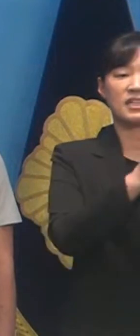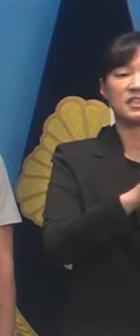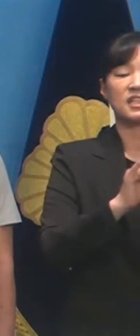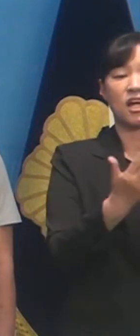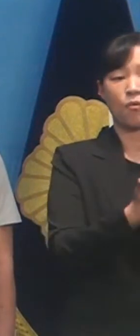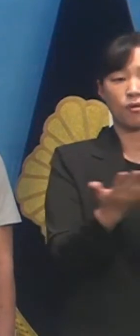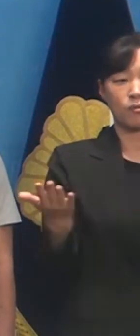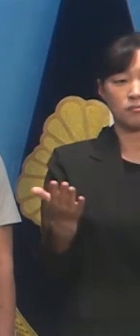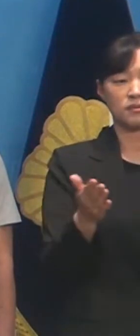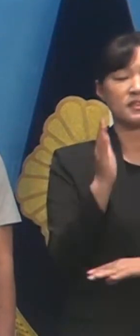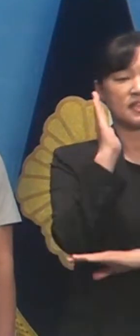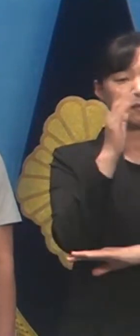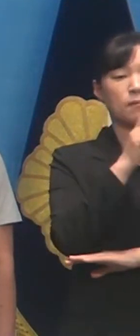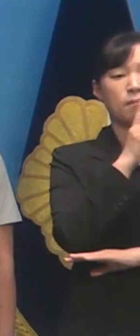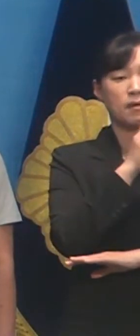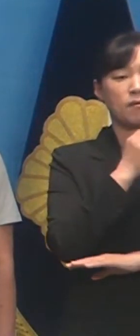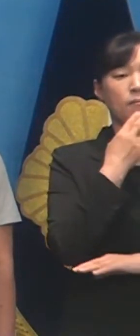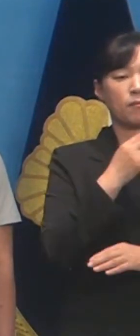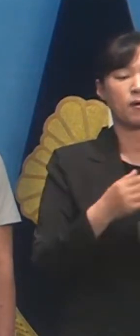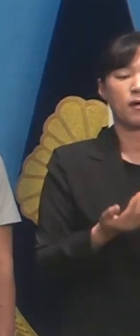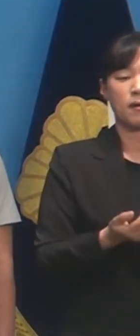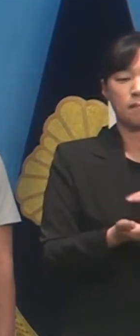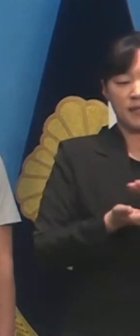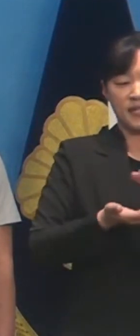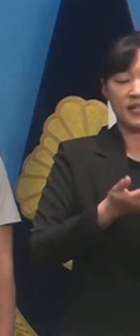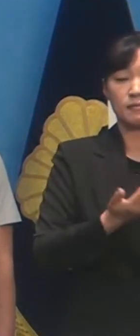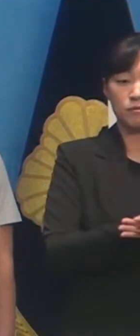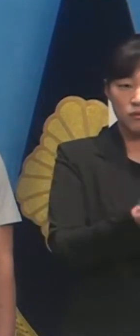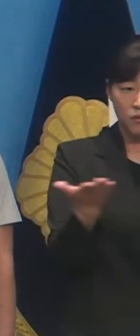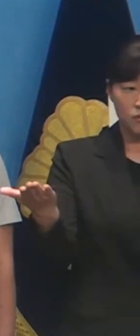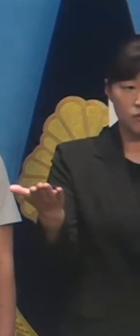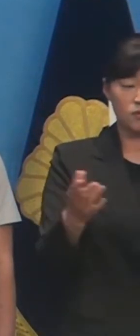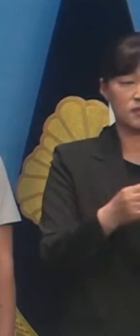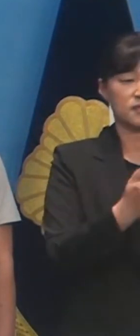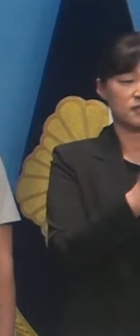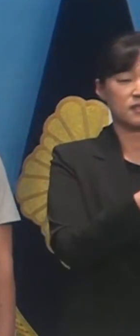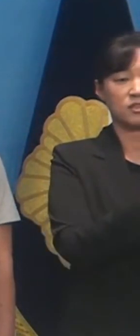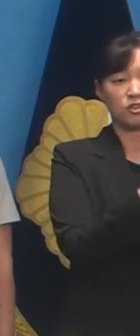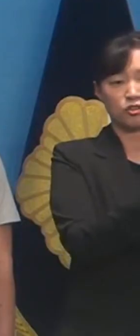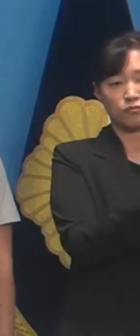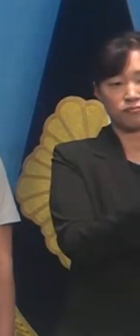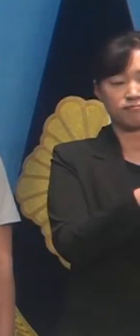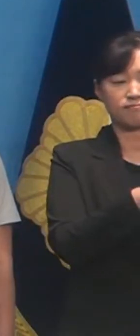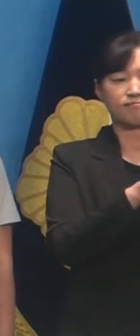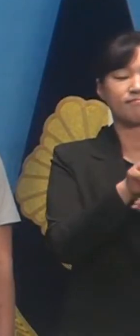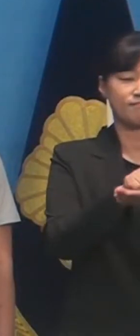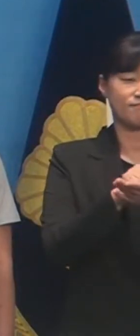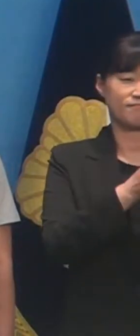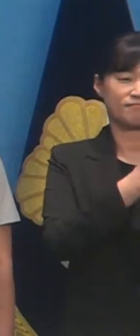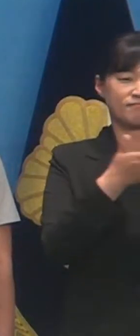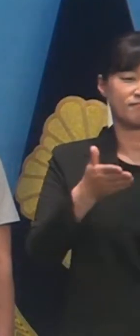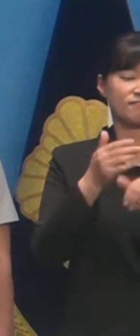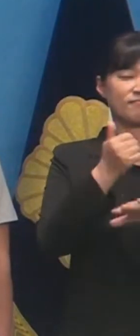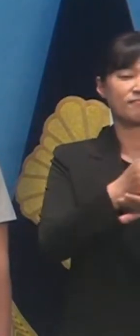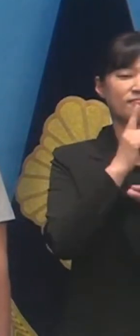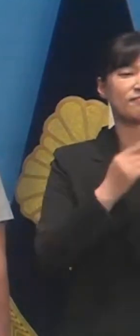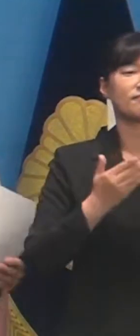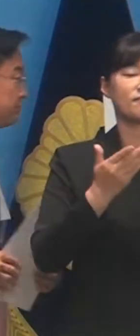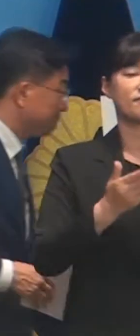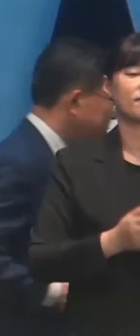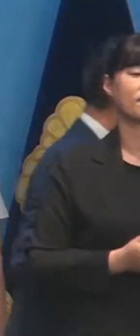기자회견은 별도로 낭독하지 않겠습니다. 미리 배포한 서면을 참조해 주시면 좋겠습니다. 마지막 발언 듣도록 하겠습니다.